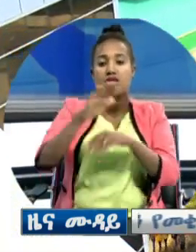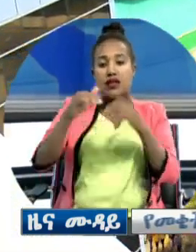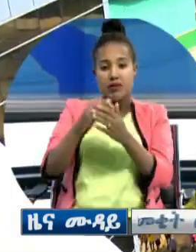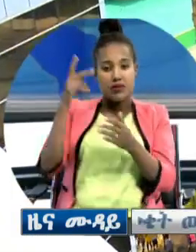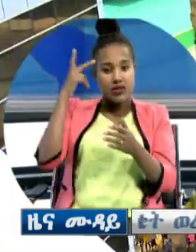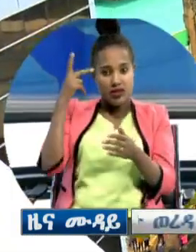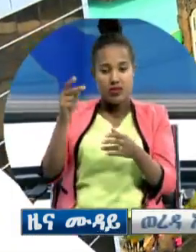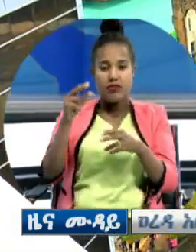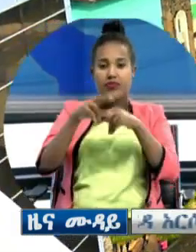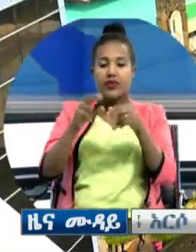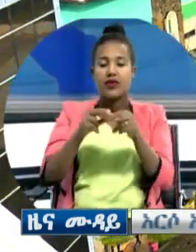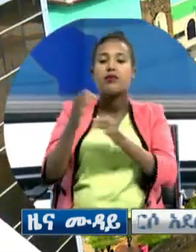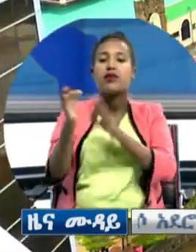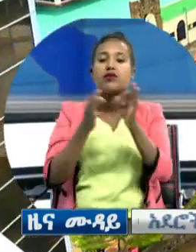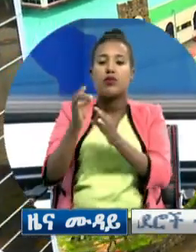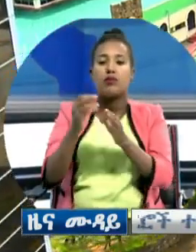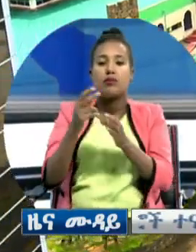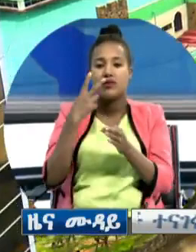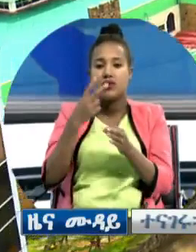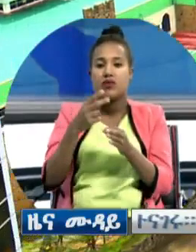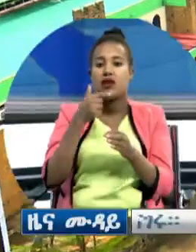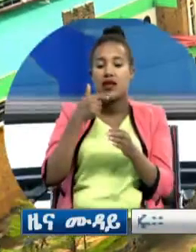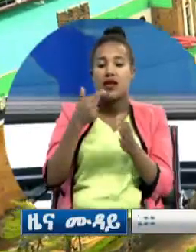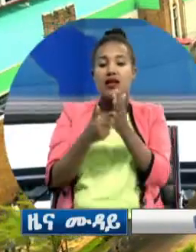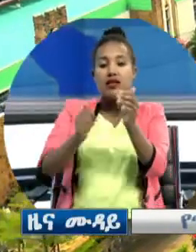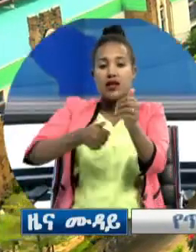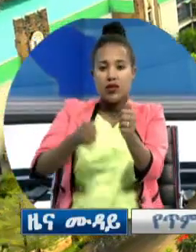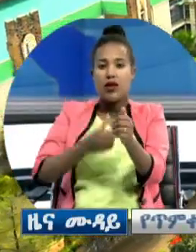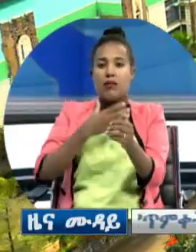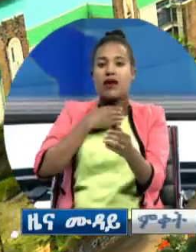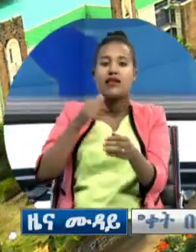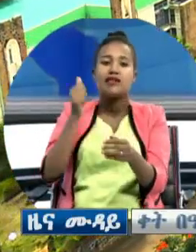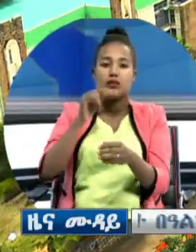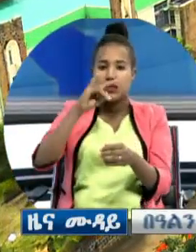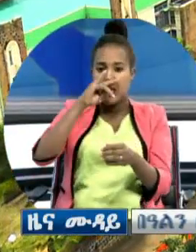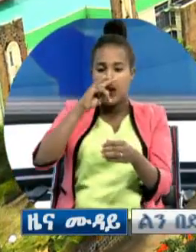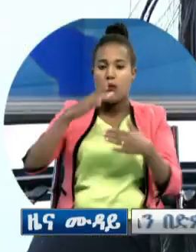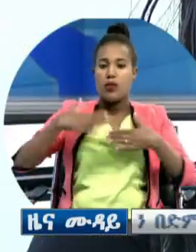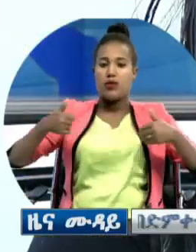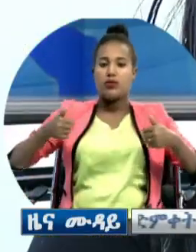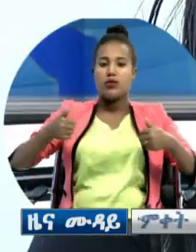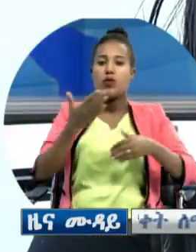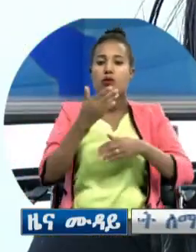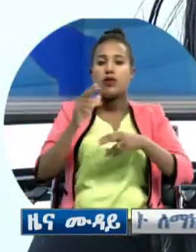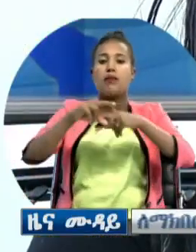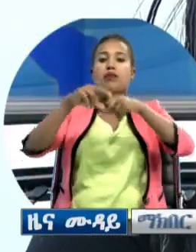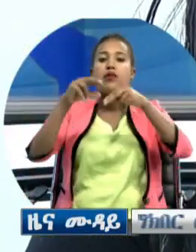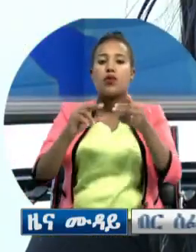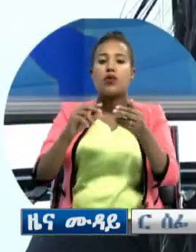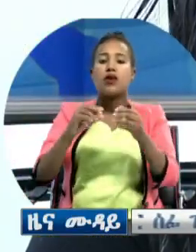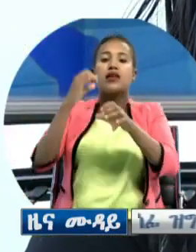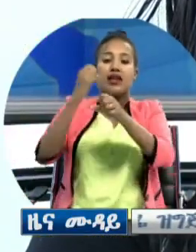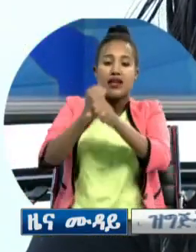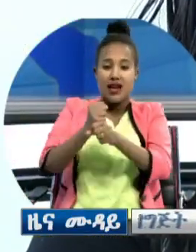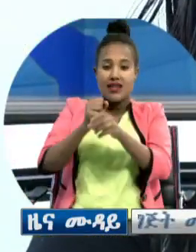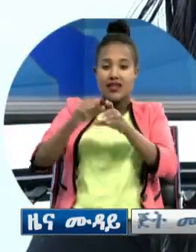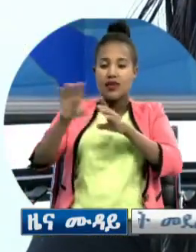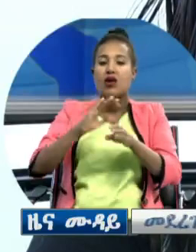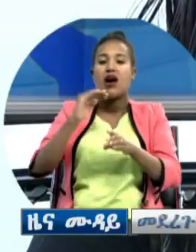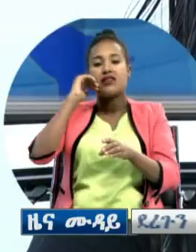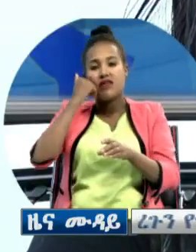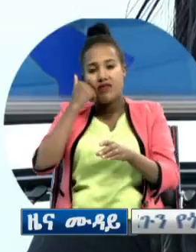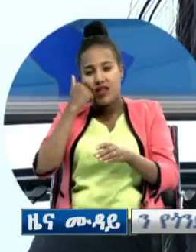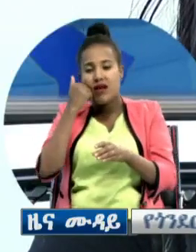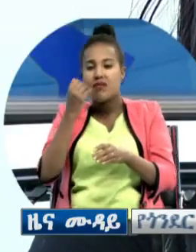ፕሬስ ሴክሬታሪያት በመግለጫው ማንጸባረቁ ይታወሳል። ይህንን ተከትሎም የአማራ ሴቶች ህጻናትና ወጣቶች ጉዳይ ቢሮ የእገታ ድርጊቱ አሳፋሪና